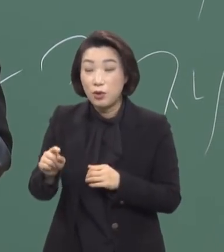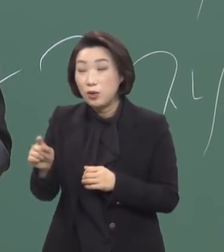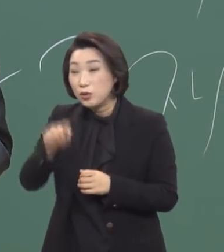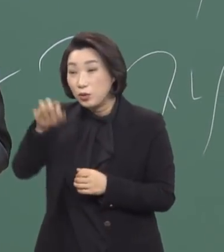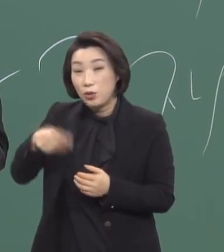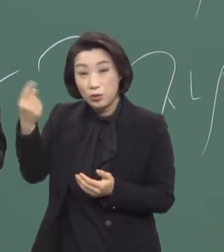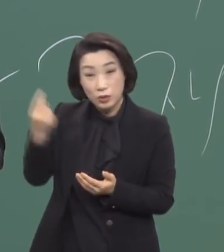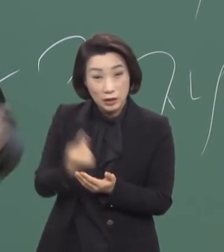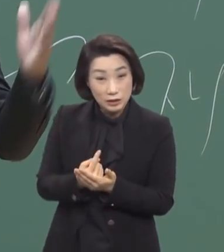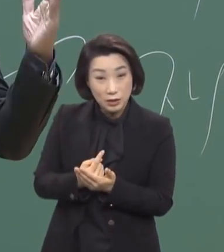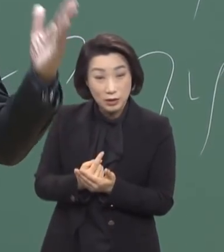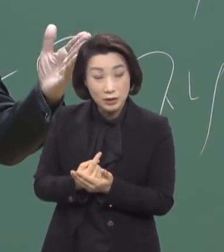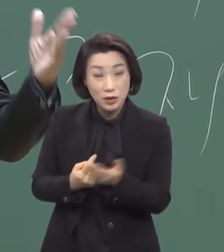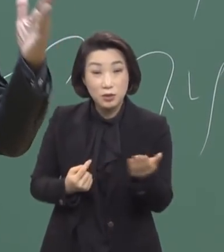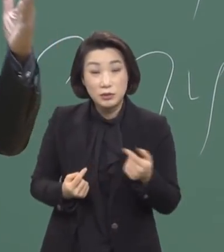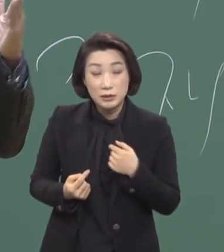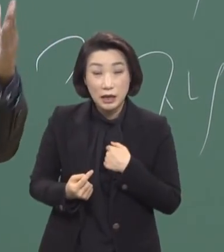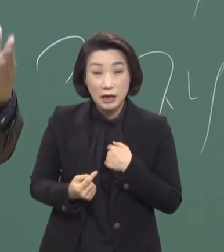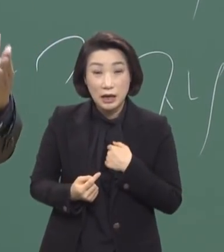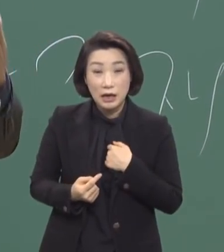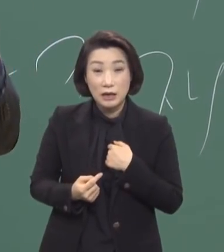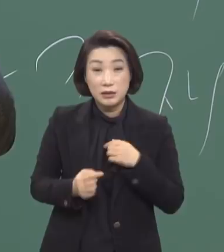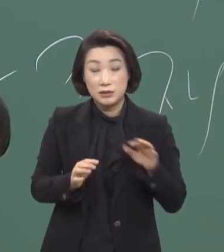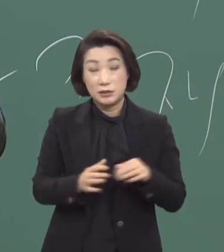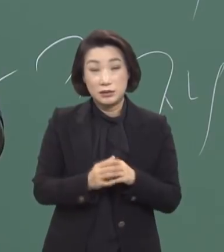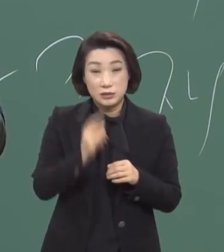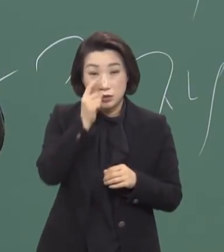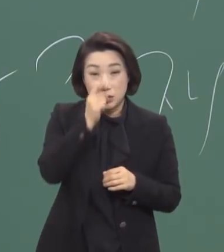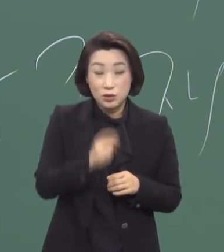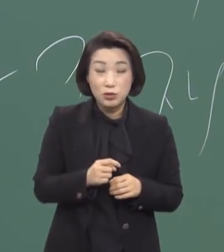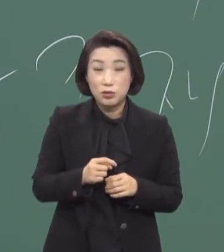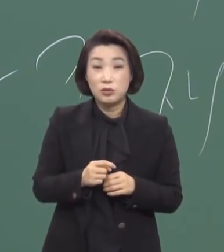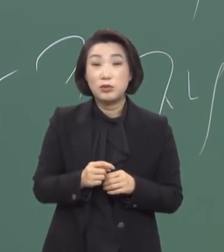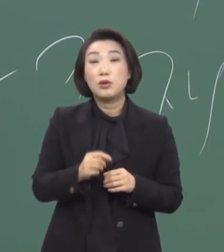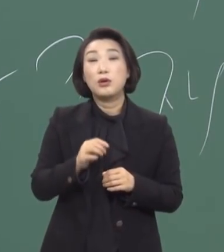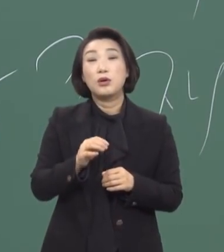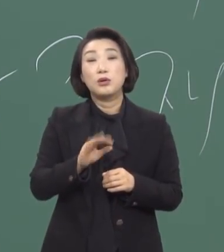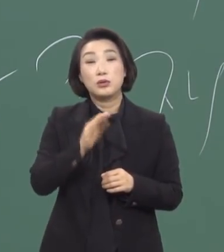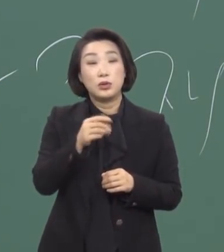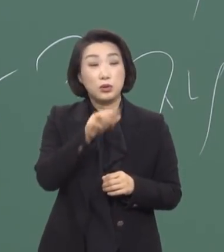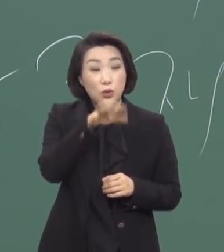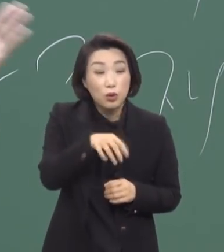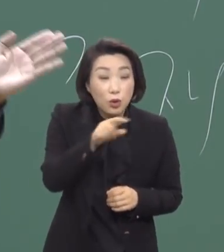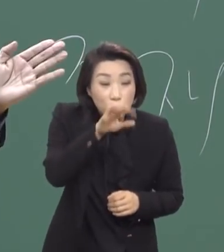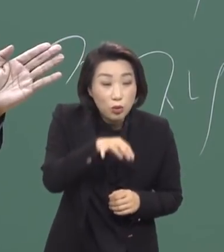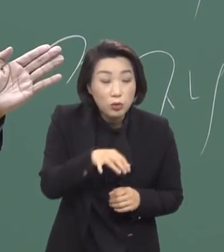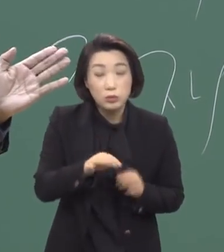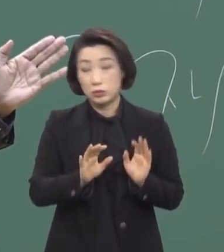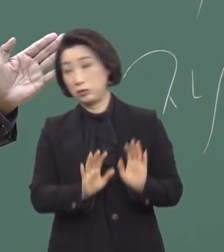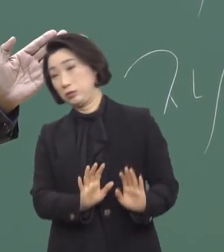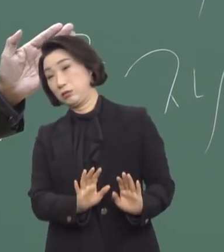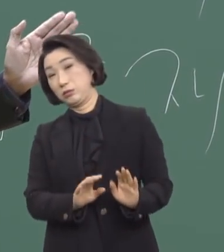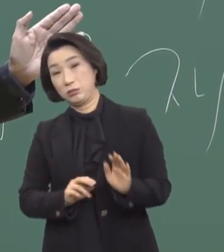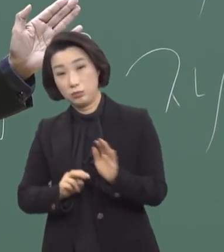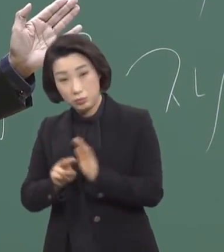오든지 내가 부정하고 더럽게 될 만한 곳은 피해야 돼.